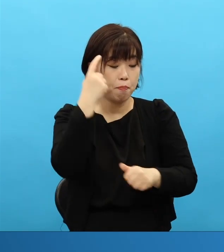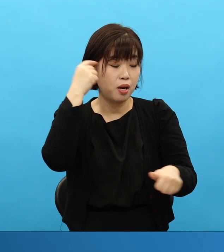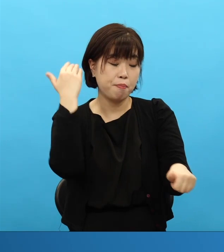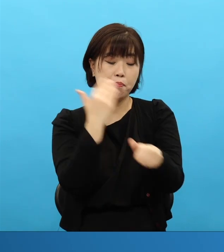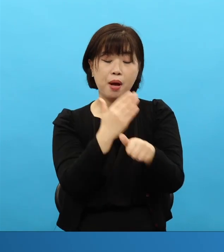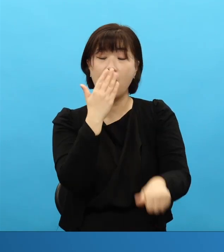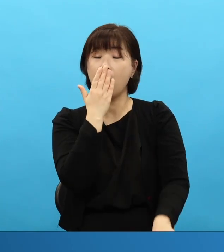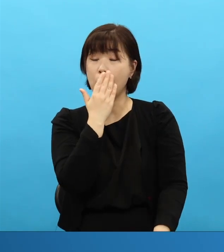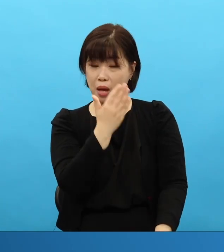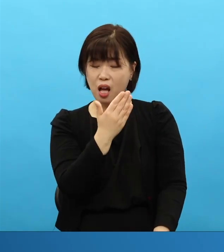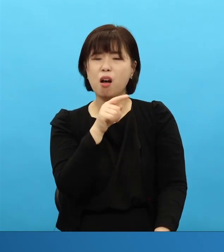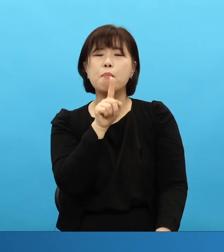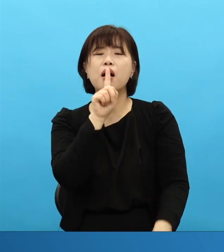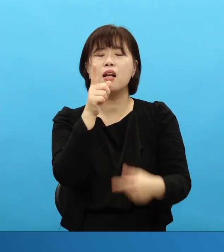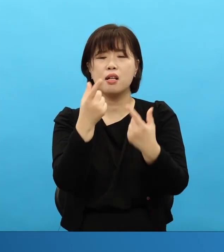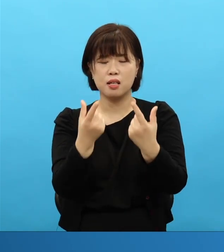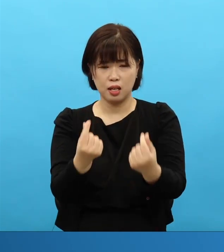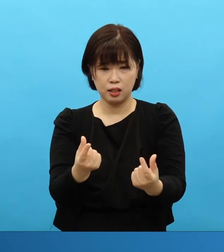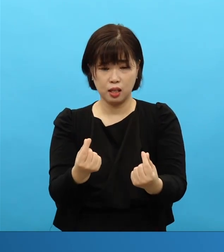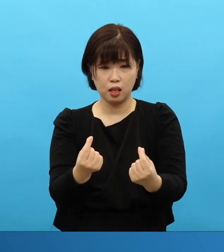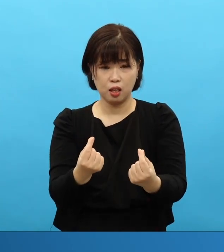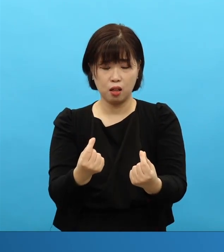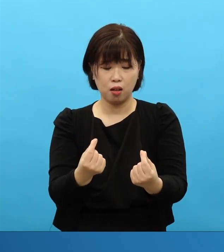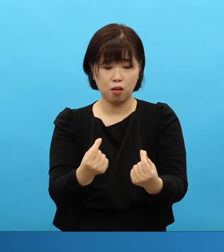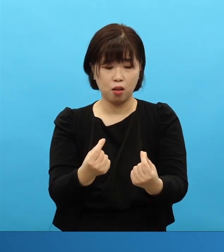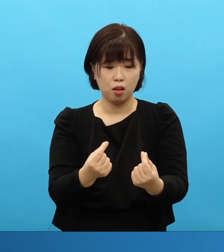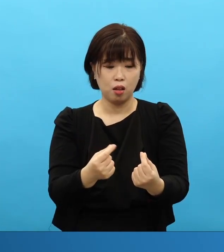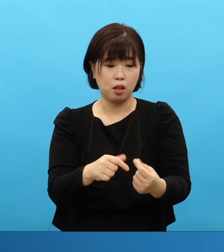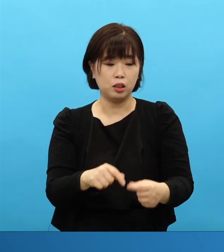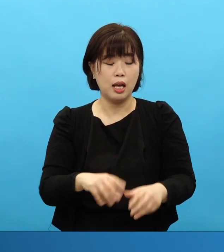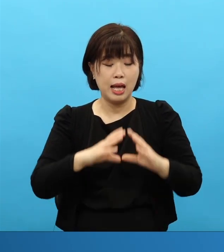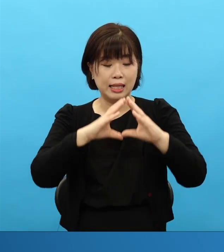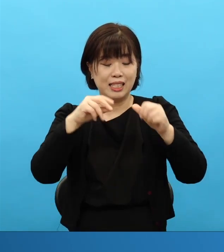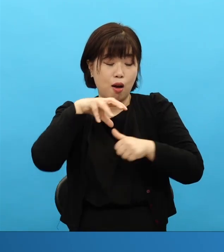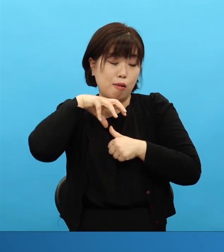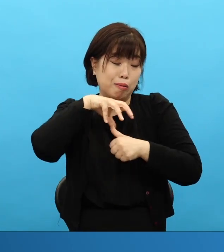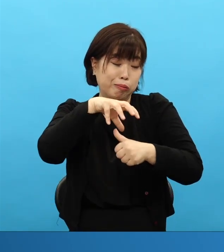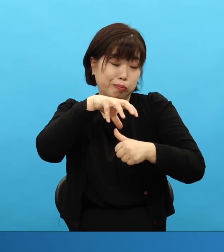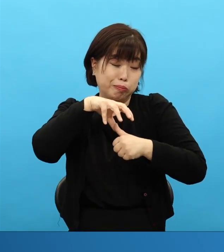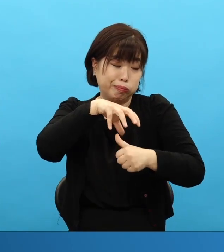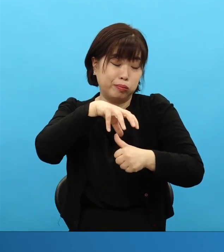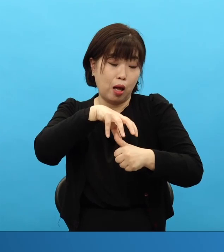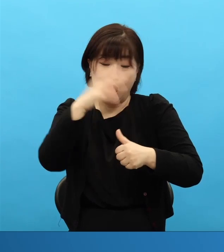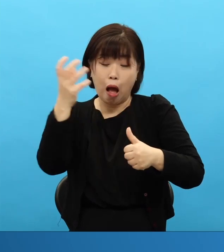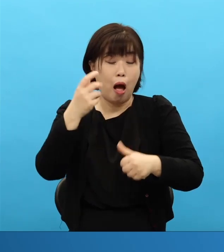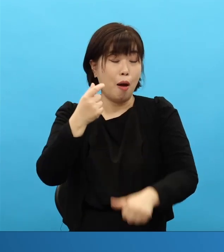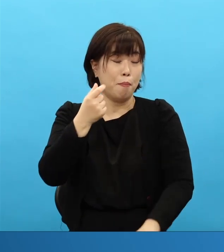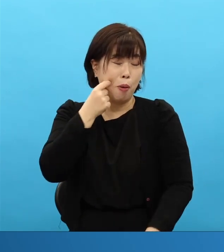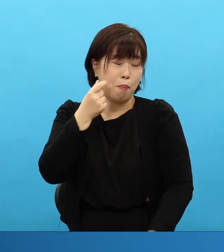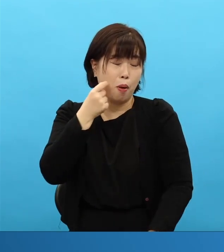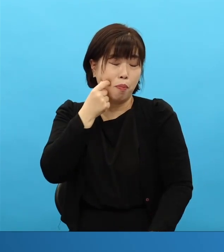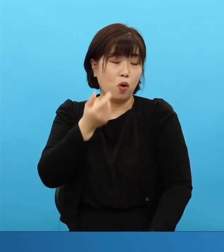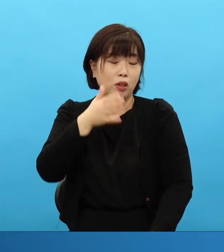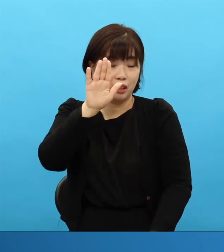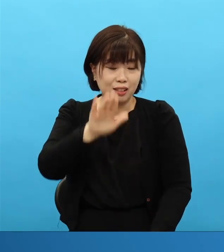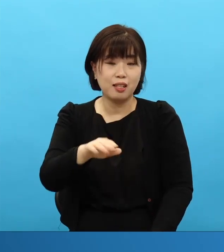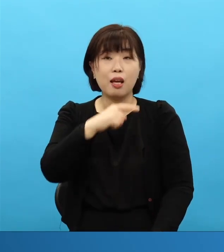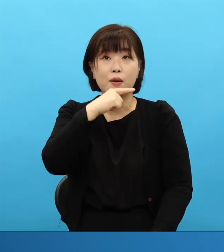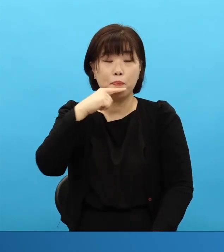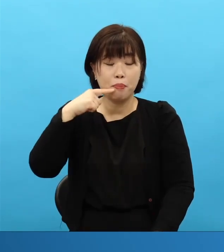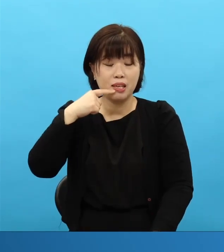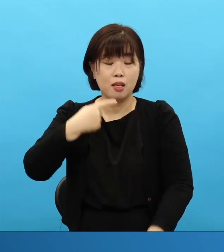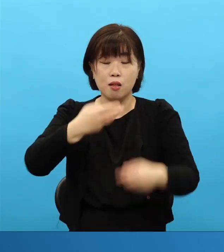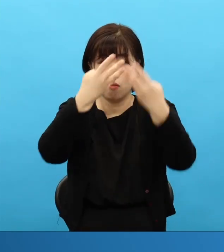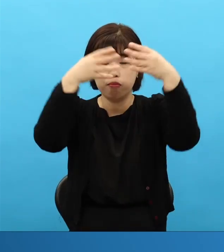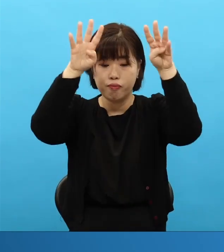못해 피 제사 드리는 날 애굽에서 나오게 될 거야. 谁也做不了。当献血祭的时候，必定能出 바벨론 埃及。 가거든 처녀가 잉태의 아들을 낳을 것이